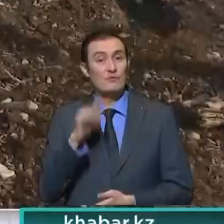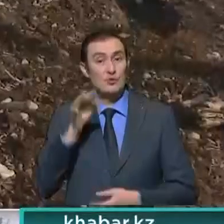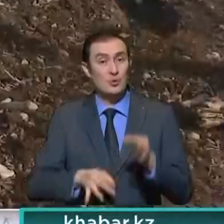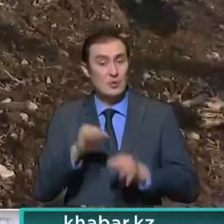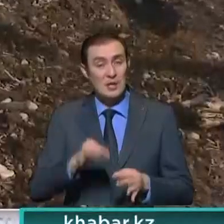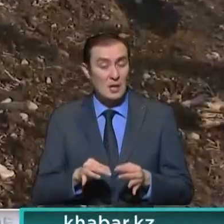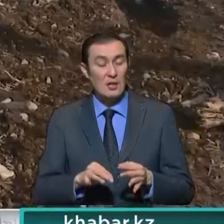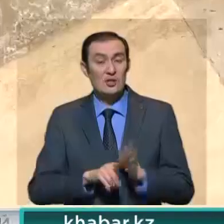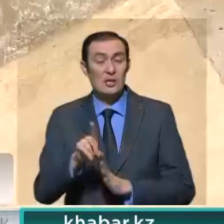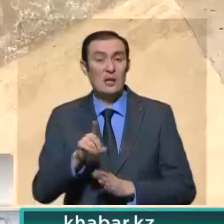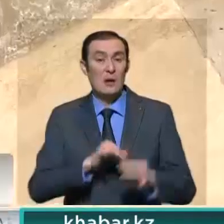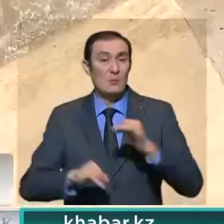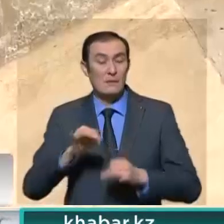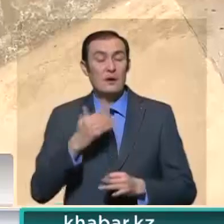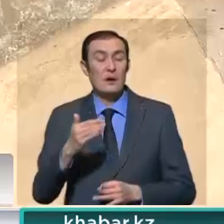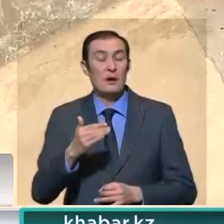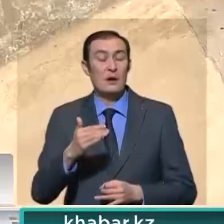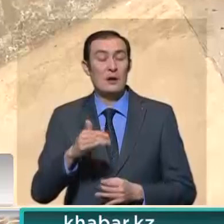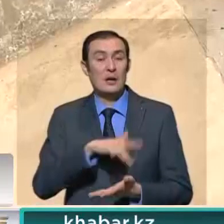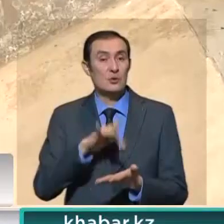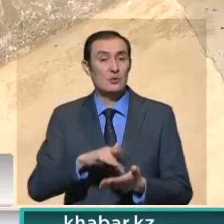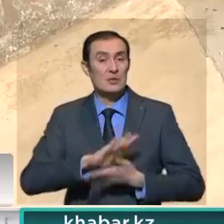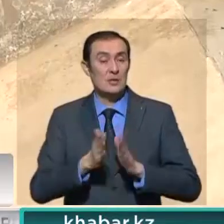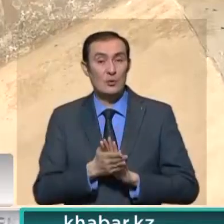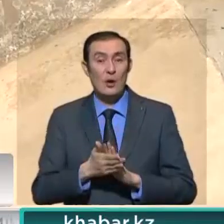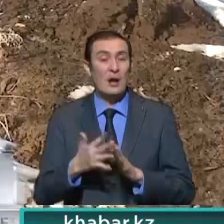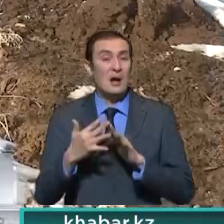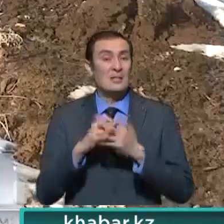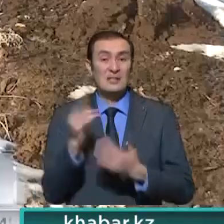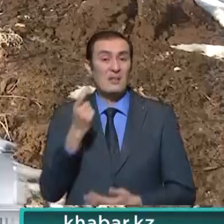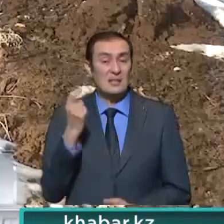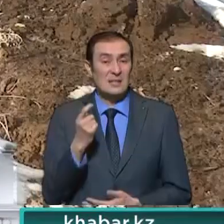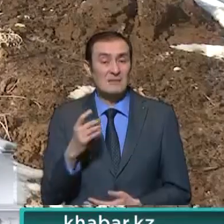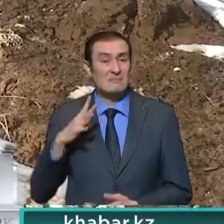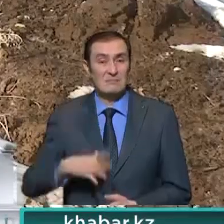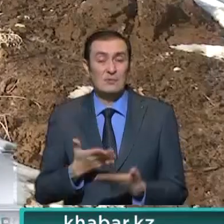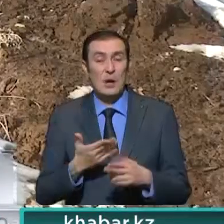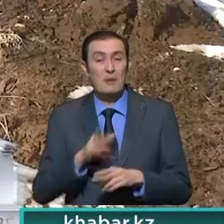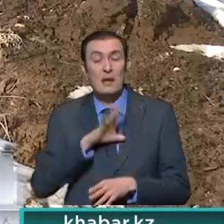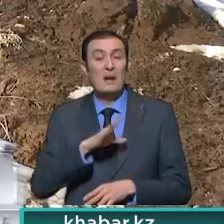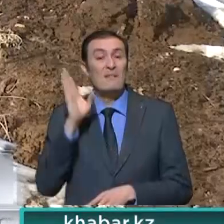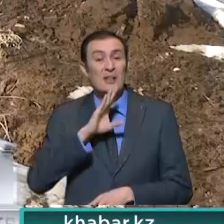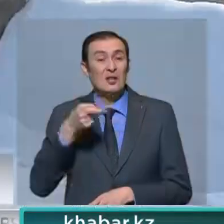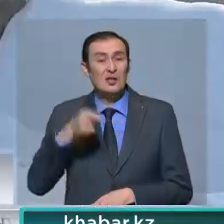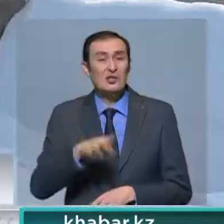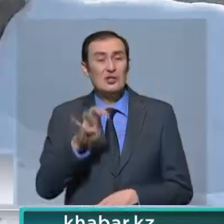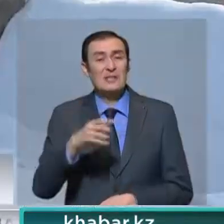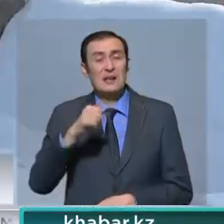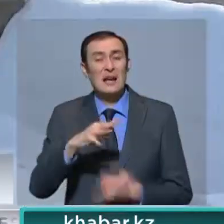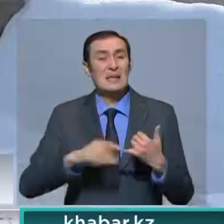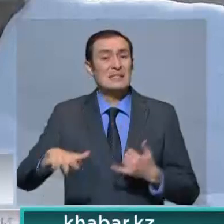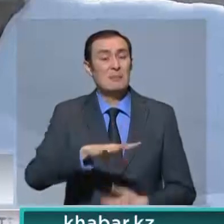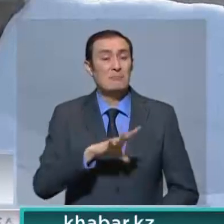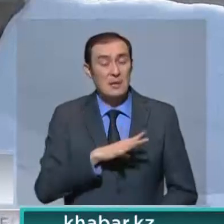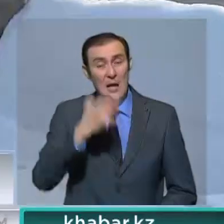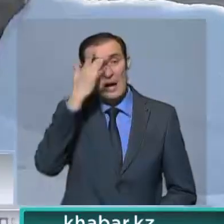отношения с управлением развития комфортной городской среды только вот аграрим от этого как-то легче не становится канал обеспечивал поливной водой 1400 гектаров